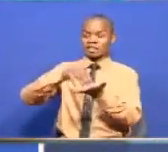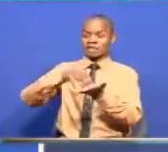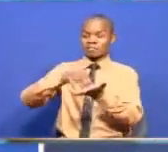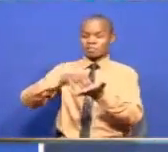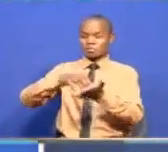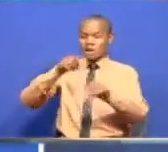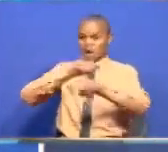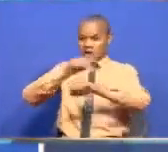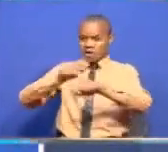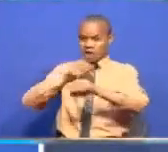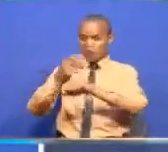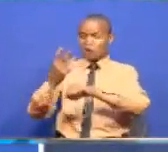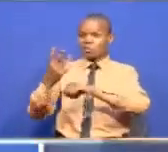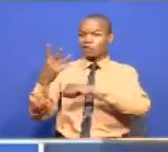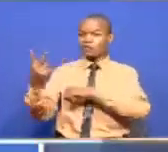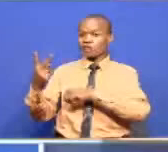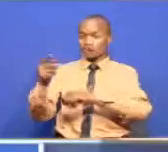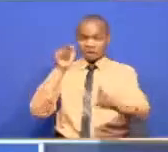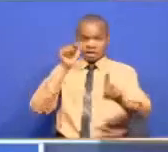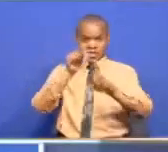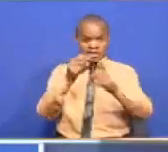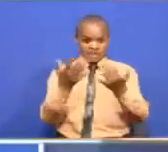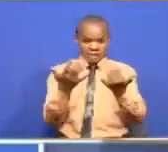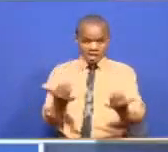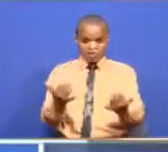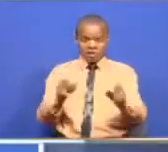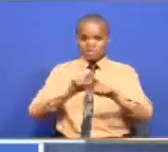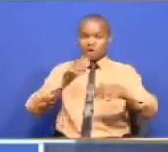saa 24 zilizopita na kufikisha